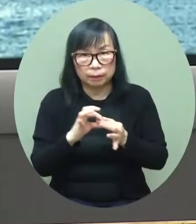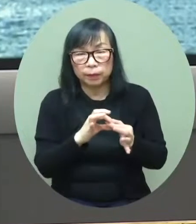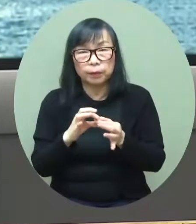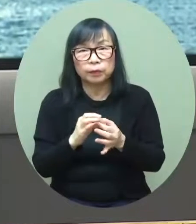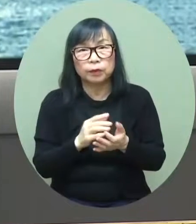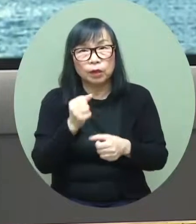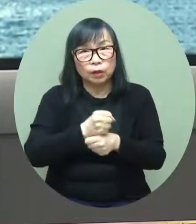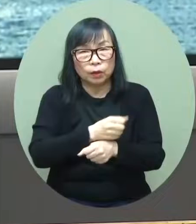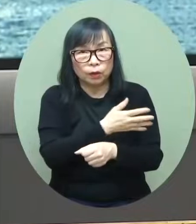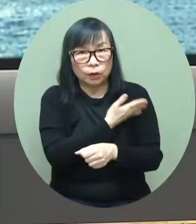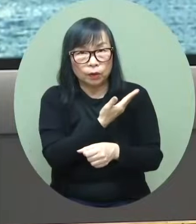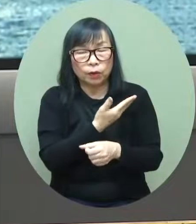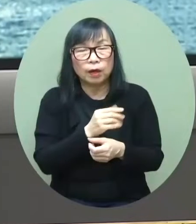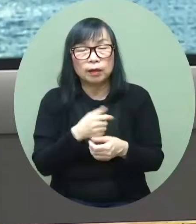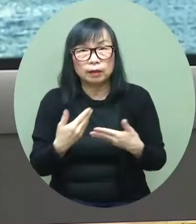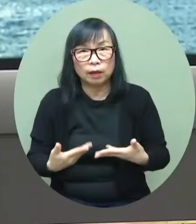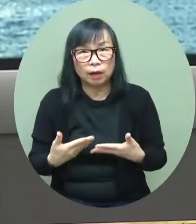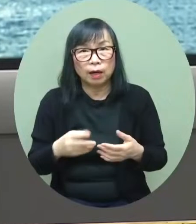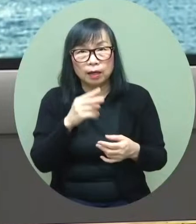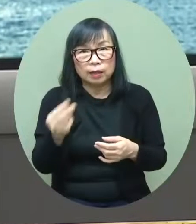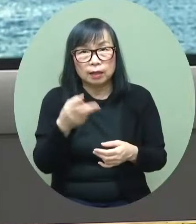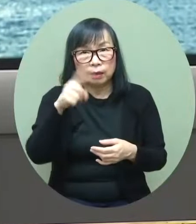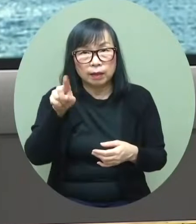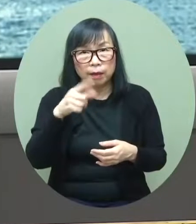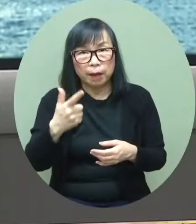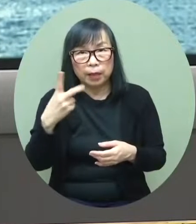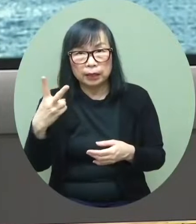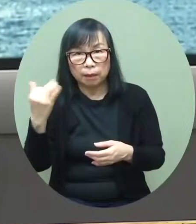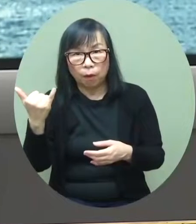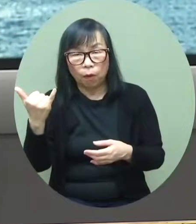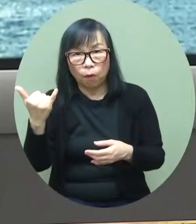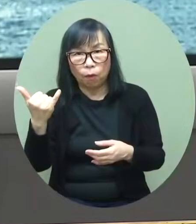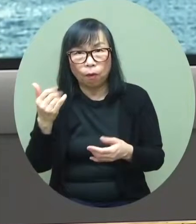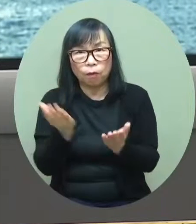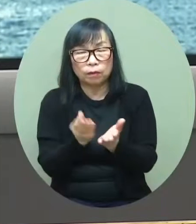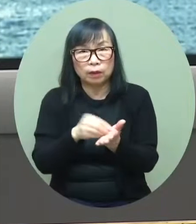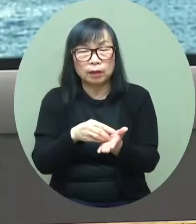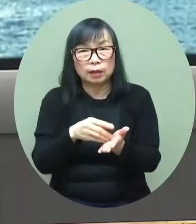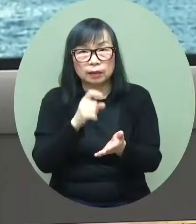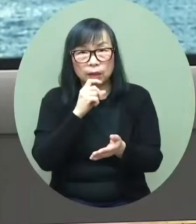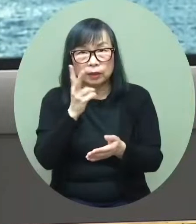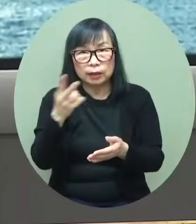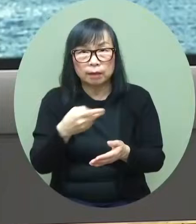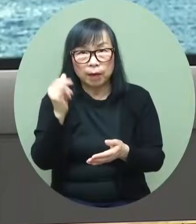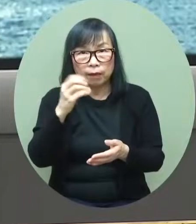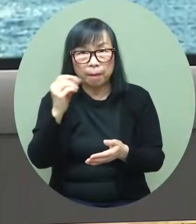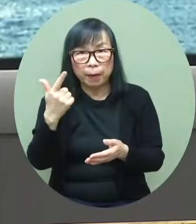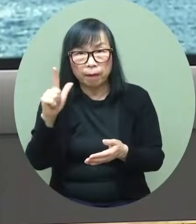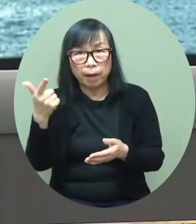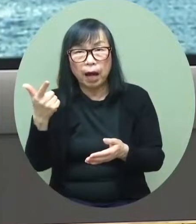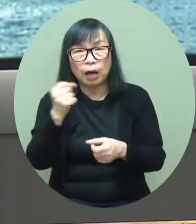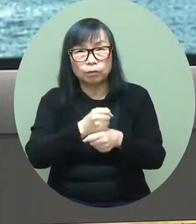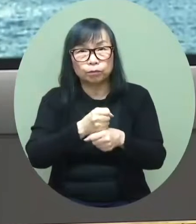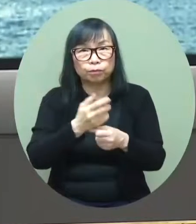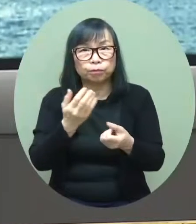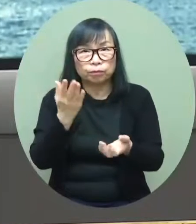者。員工方面，而家有21,826名嘅員工確診，而當中有20,820名嘅員工已